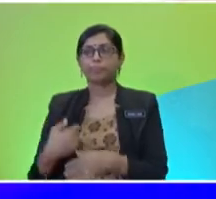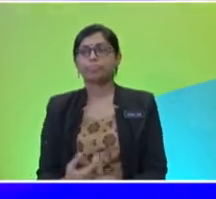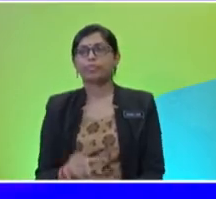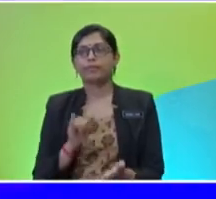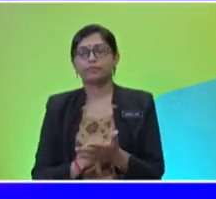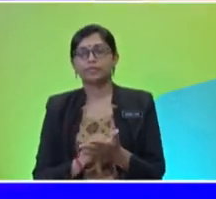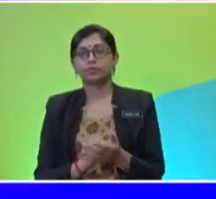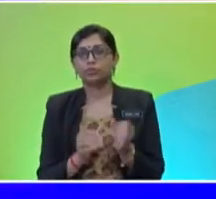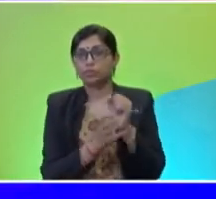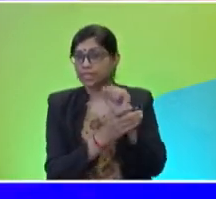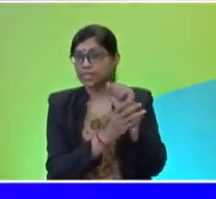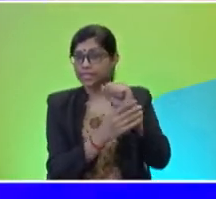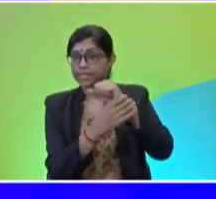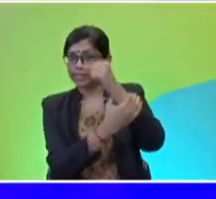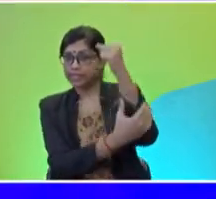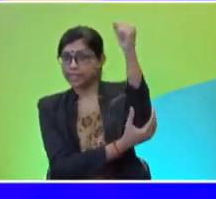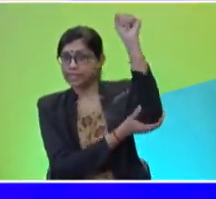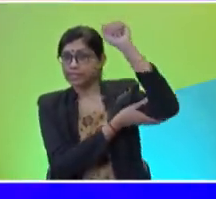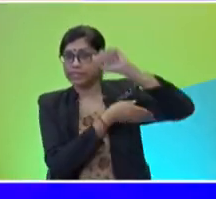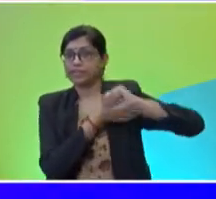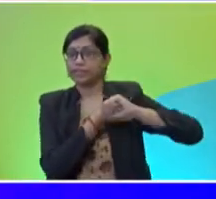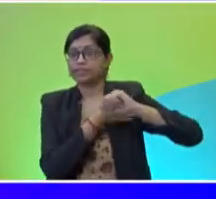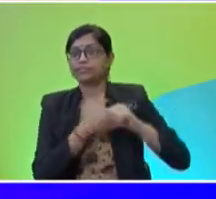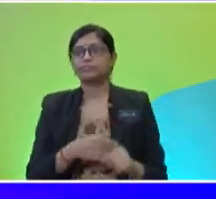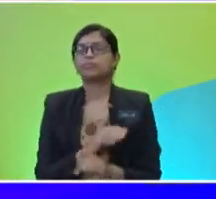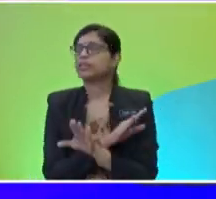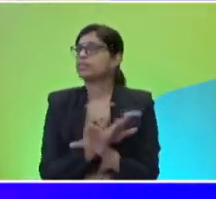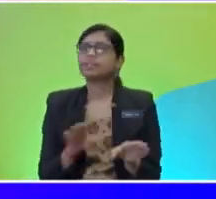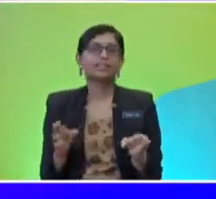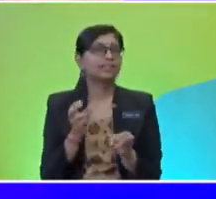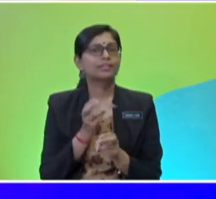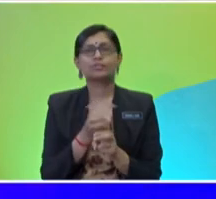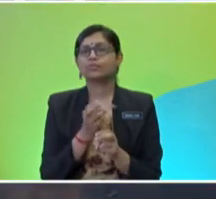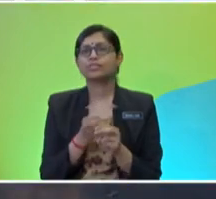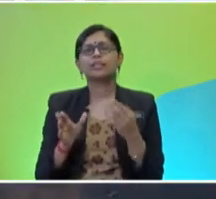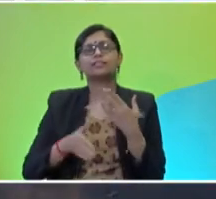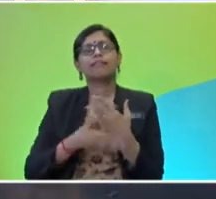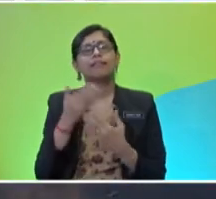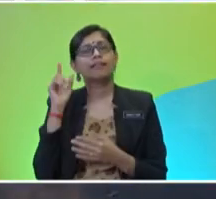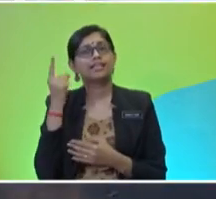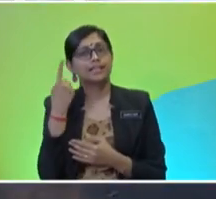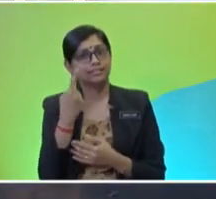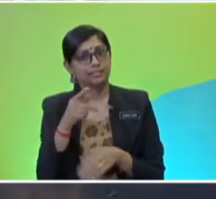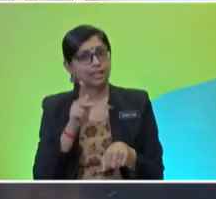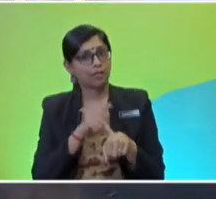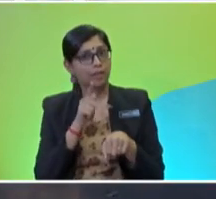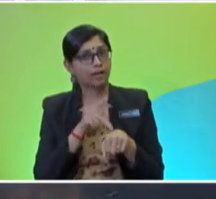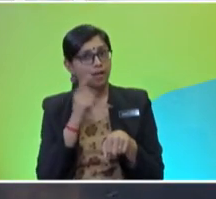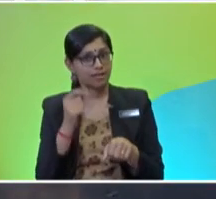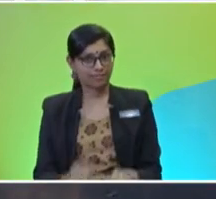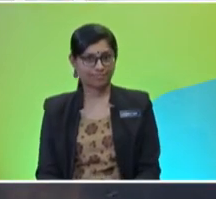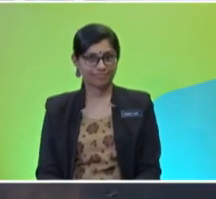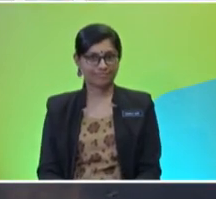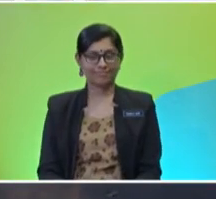Pandai. Tengok belah sini pula. Tak susah ya murid-murid kat rumah. Senang sangat. Betul, kalau lepas cikgu ni siapa yang